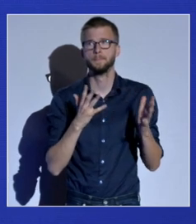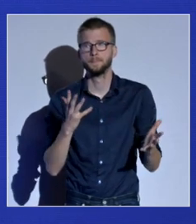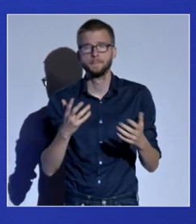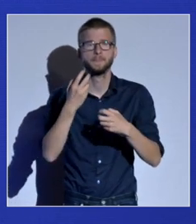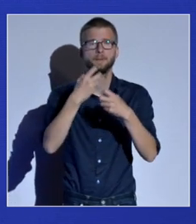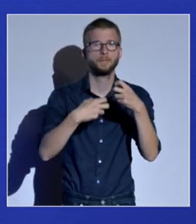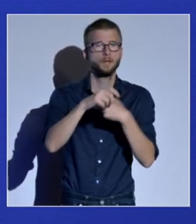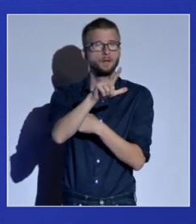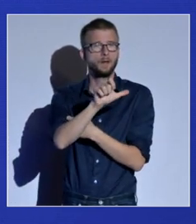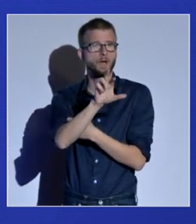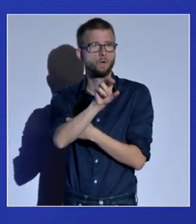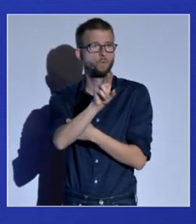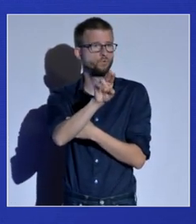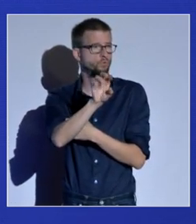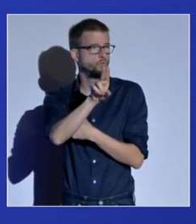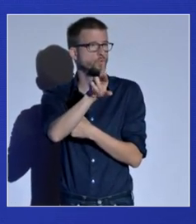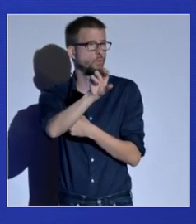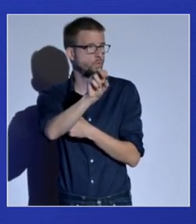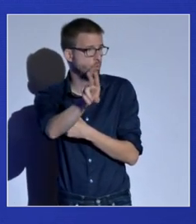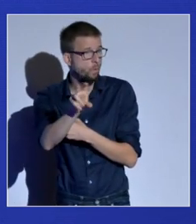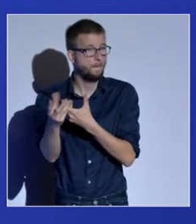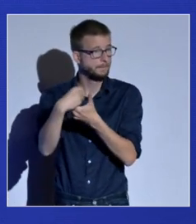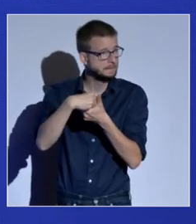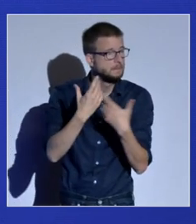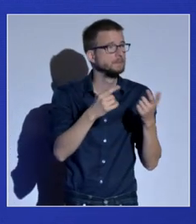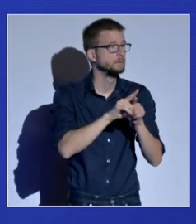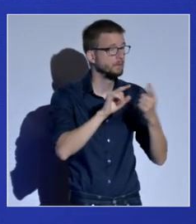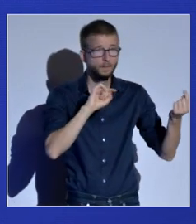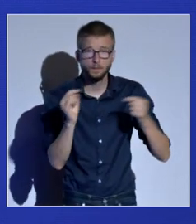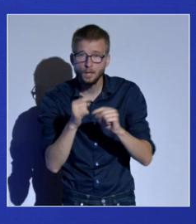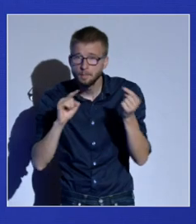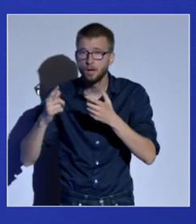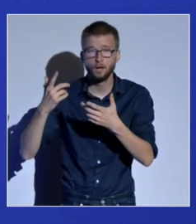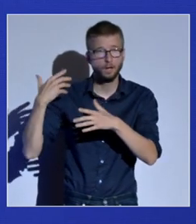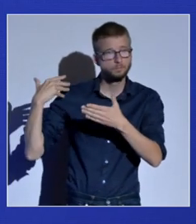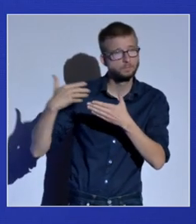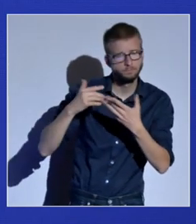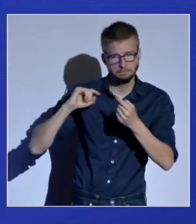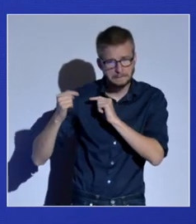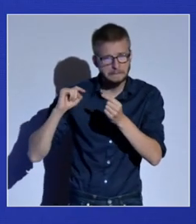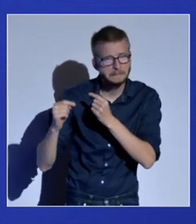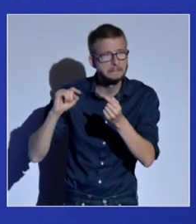Pierre Larouturou ait été là. J'ai été très content des débats que nous avons eus, qui étaient formidables.